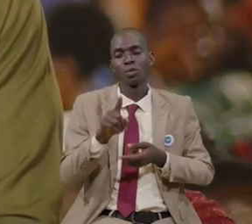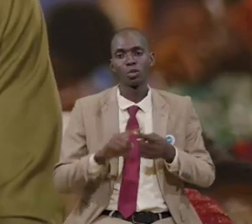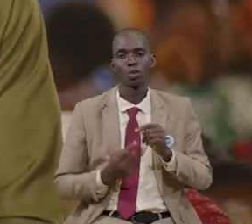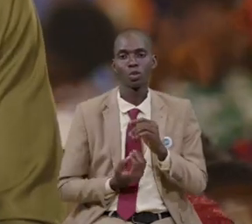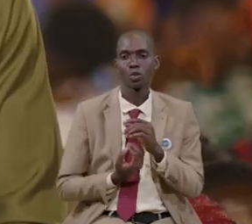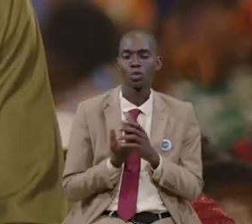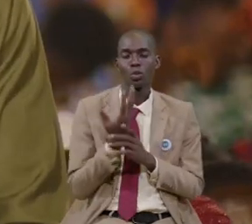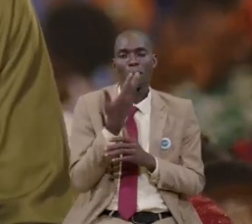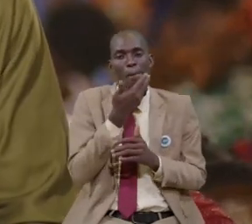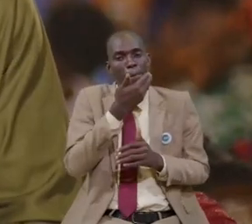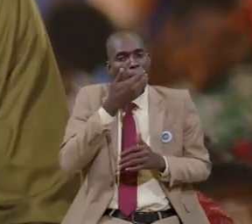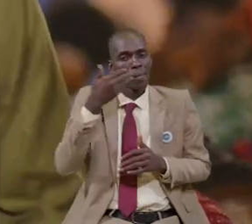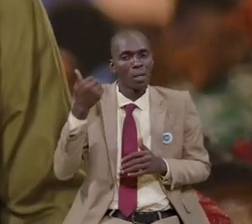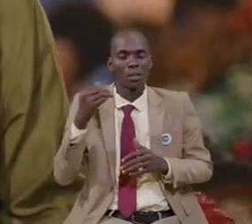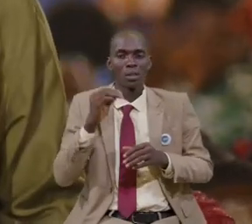etc.